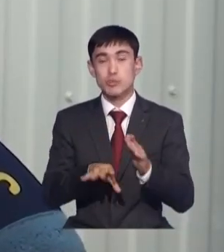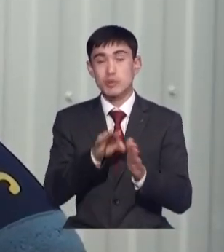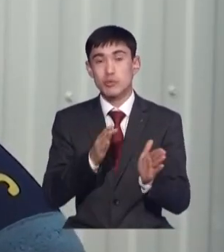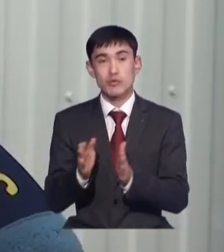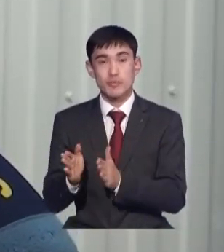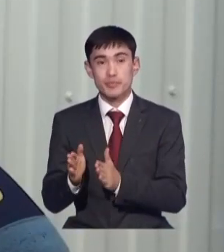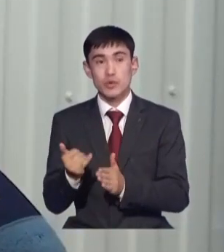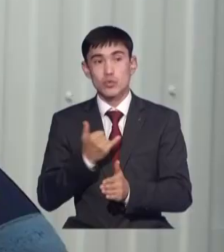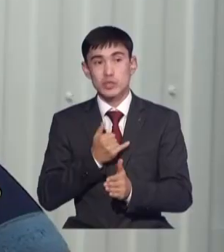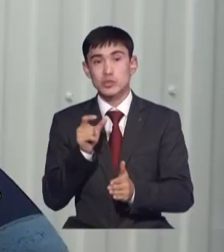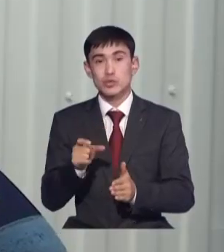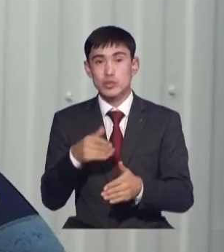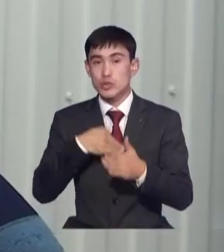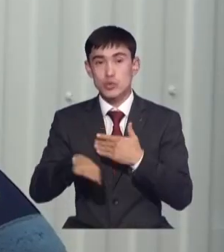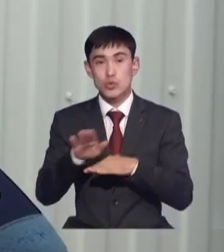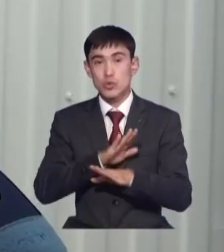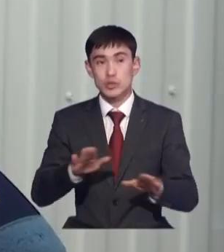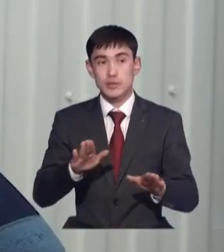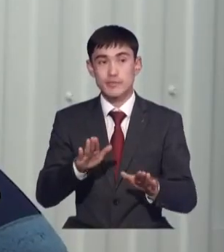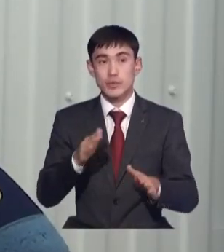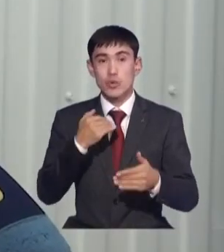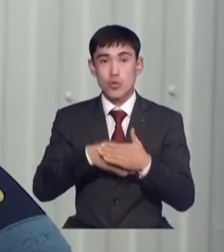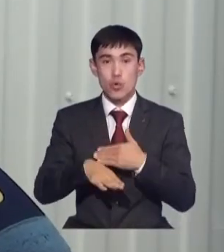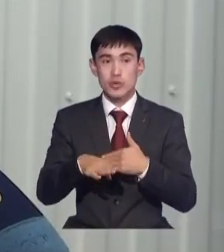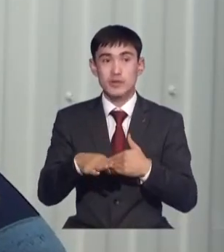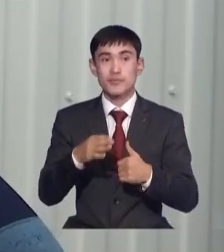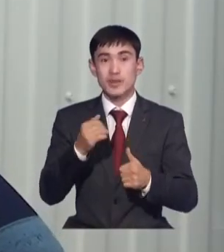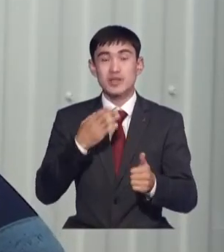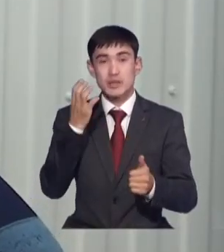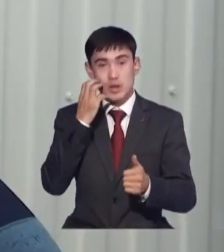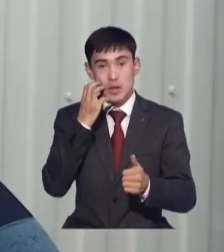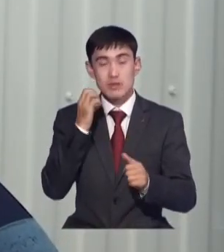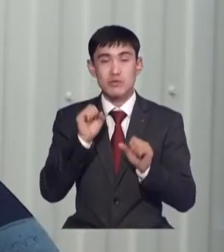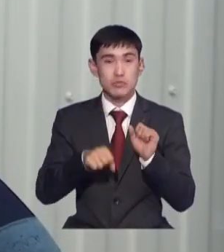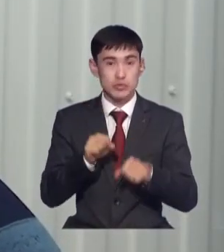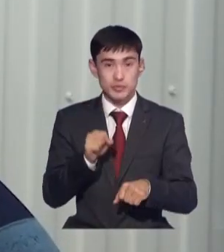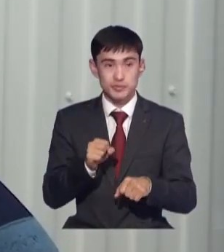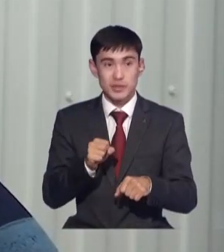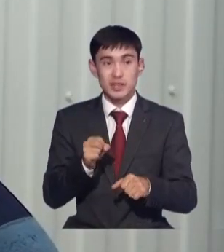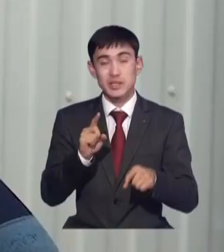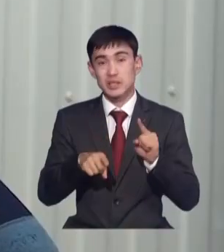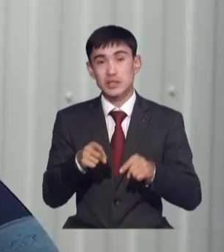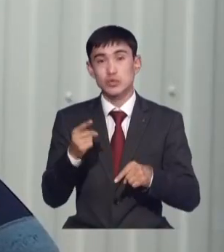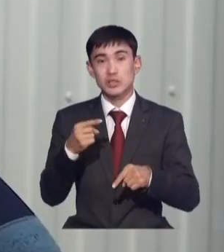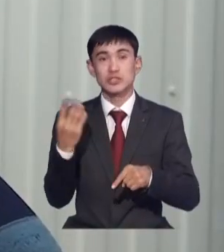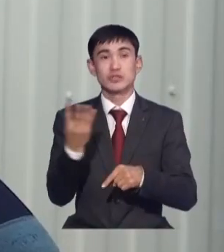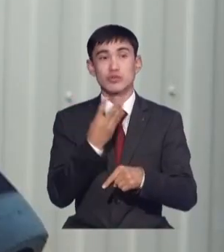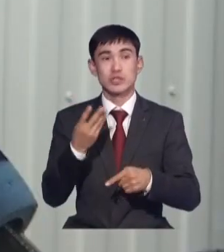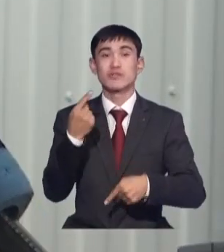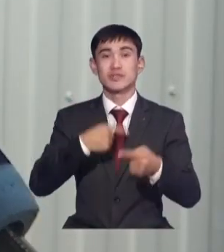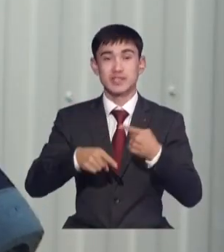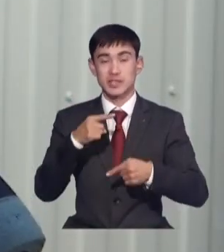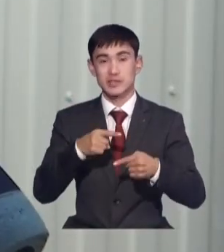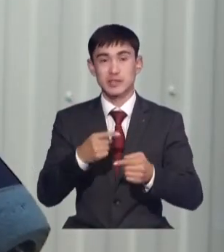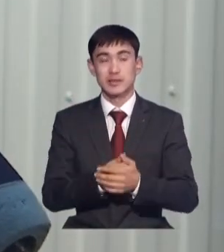в принципе, у нас люди не уходят. Уходят вот, ну, зачастую в декрет, еще раз повторюсь. Но некоторые уже четвертый раз